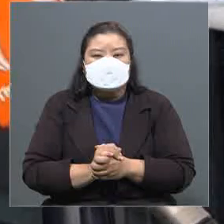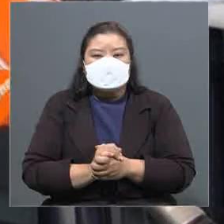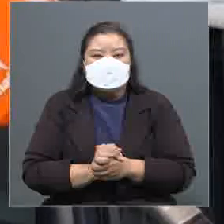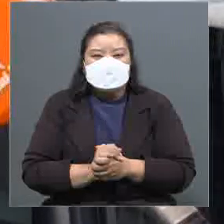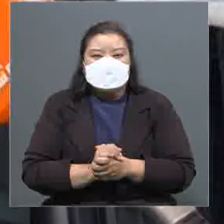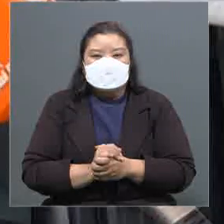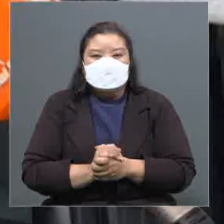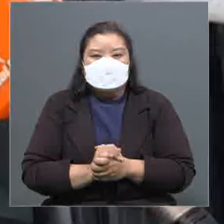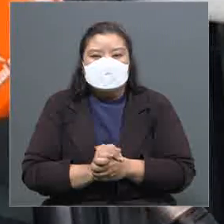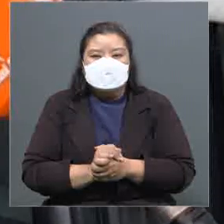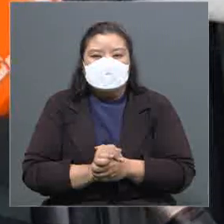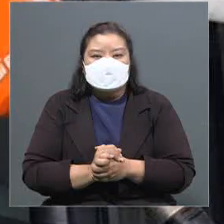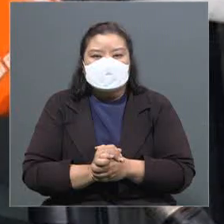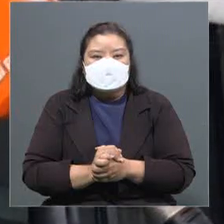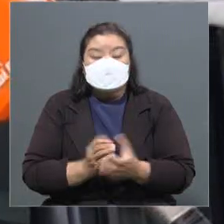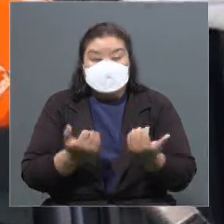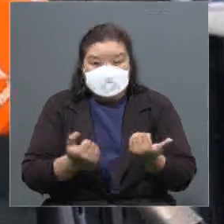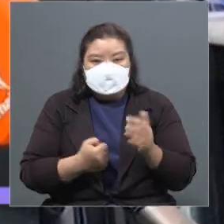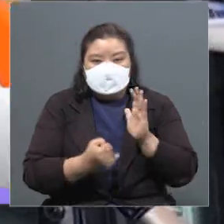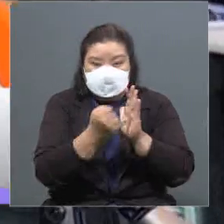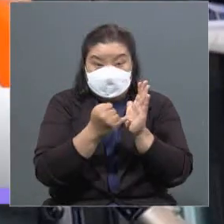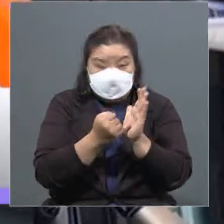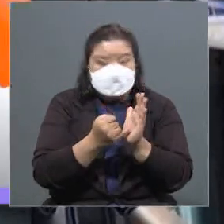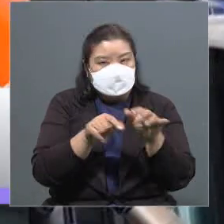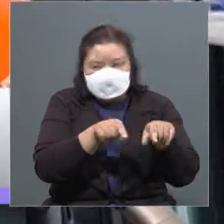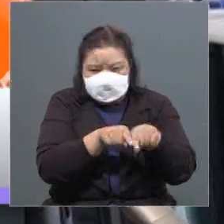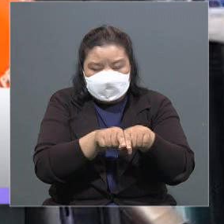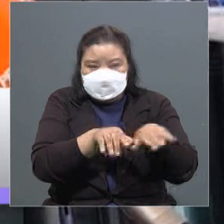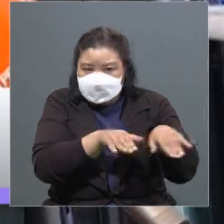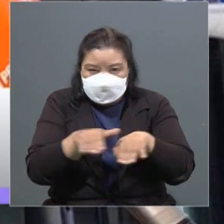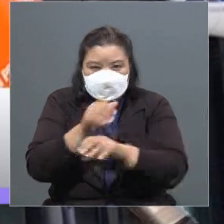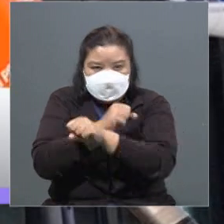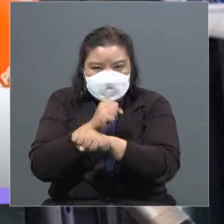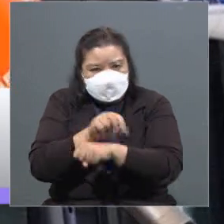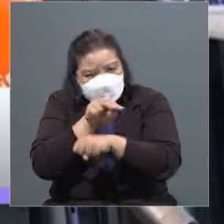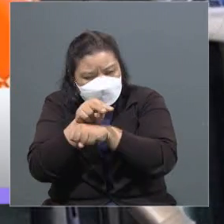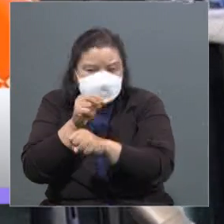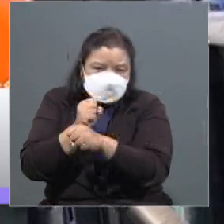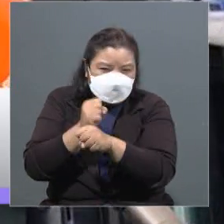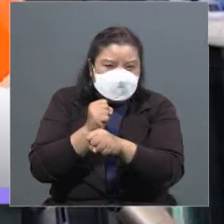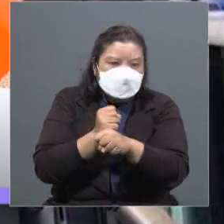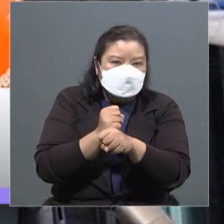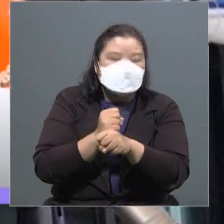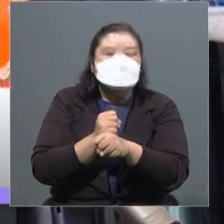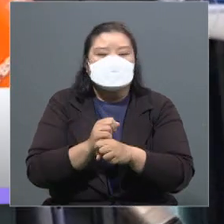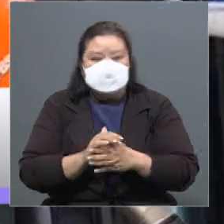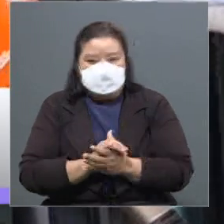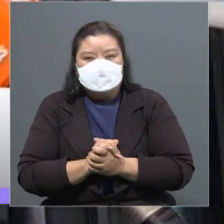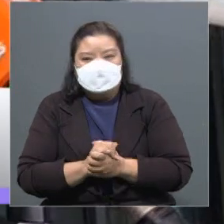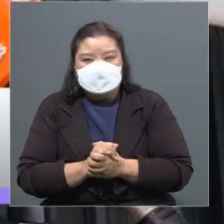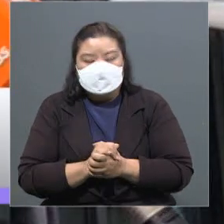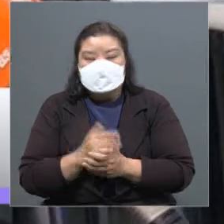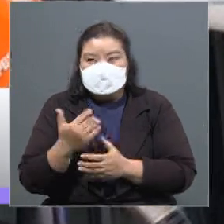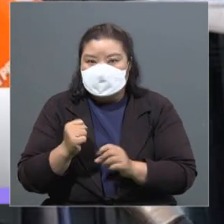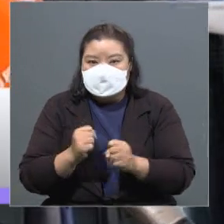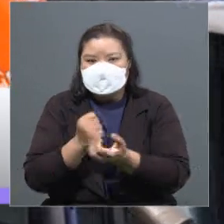ผมคิดว่าตอนนี้ทุกจังหวัดก็มีการเตรียมพร้อมเป็นอย่างดีนะครับแล้วก็ไอ้การระด